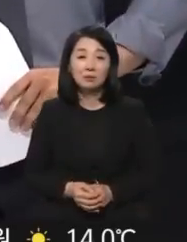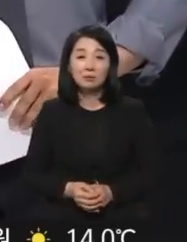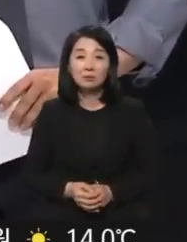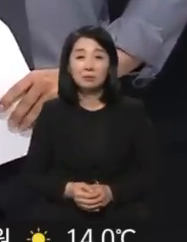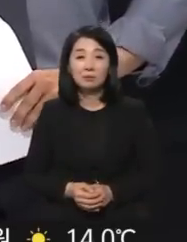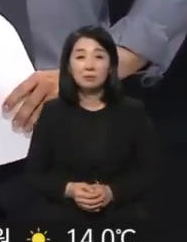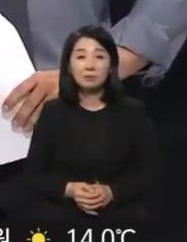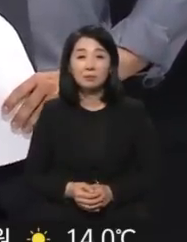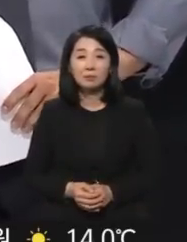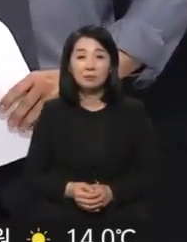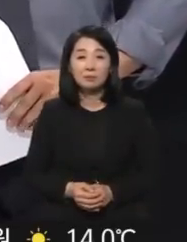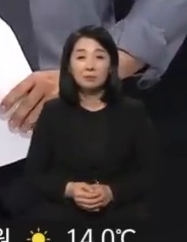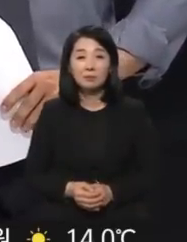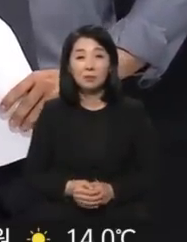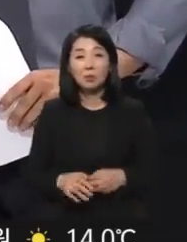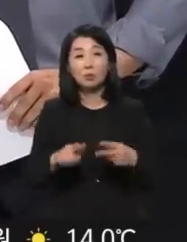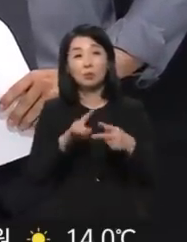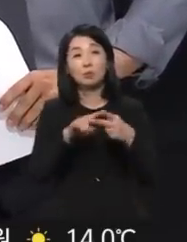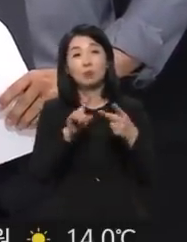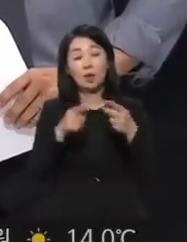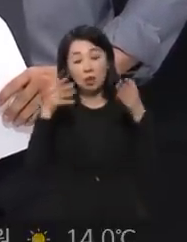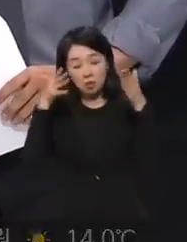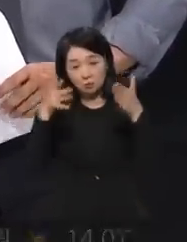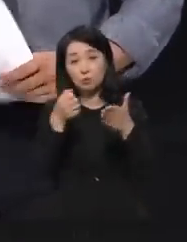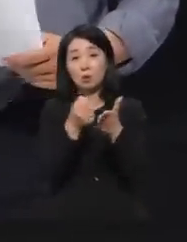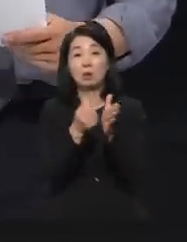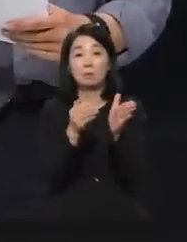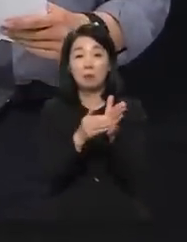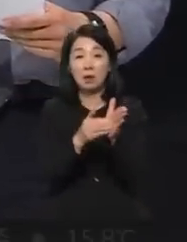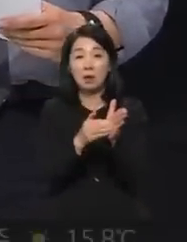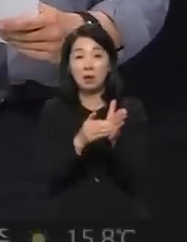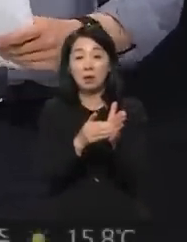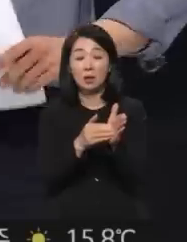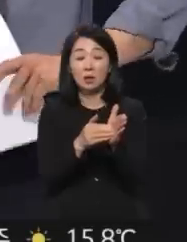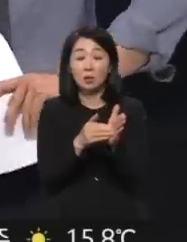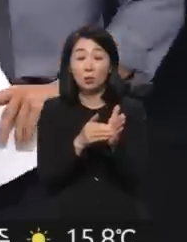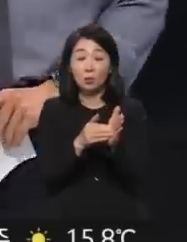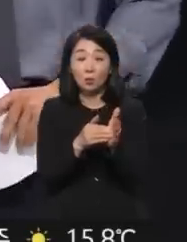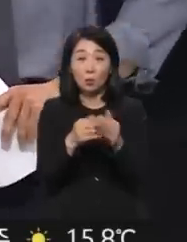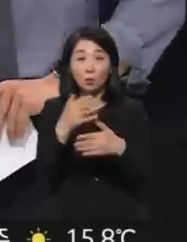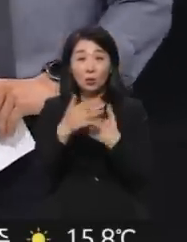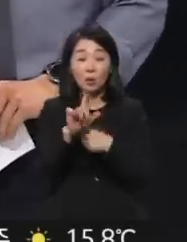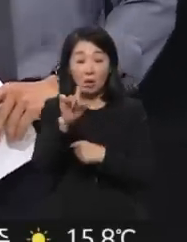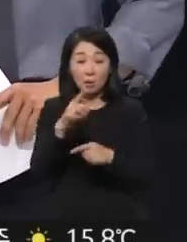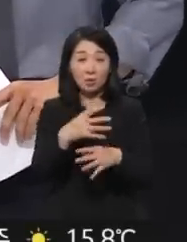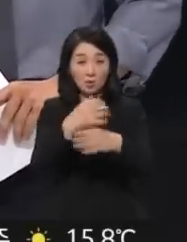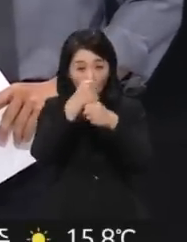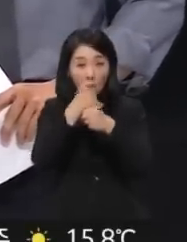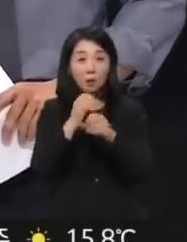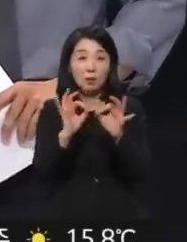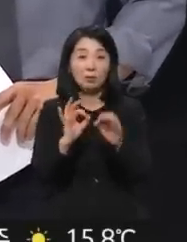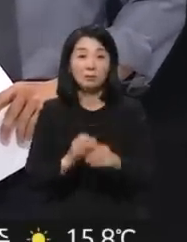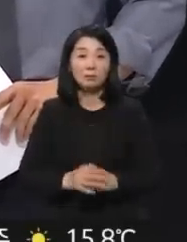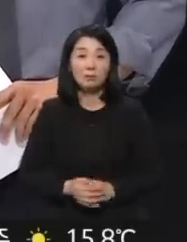자, 오늘은 이렇게 두 개의 텍스트를 집중적으로 살펴봤는데요. 오늘 주민 한마디는 영화 속 한 장면으로 가름하겠습니다.